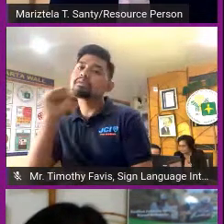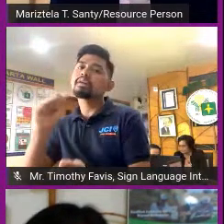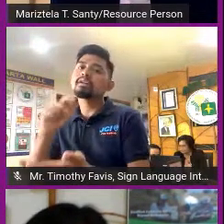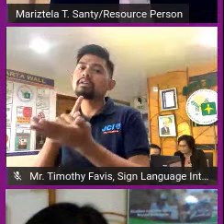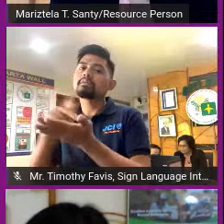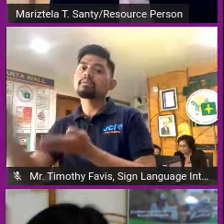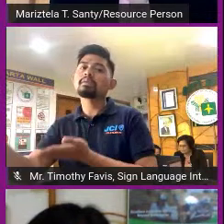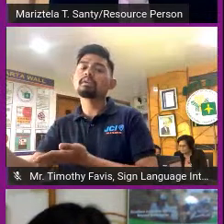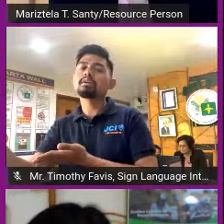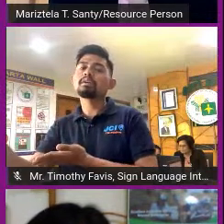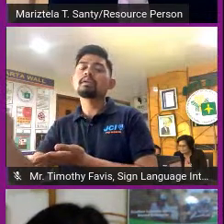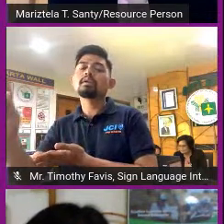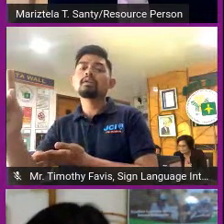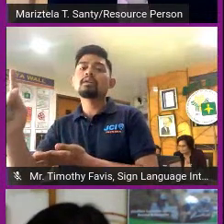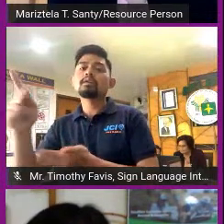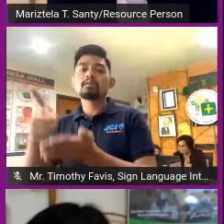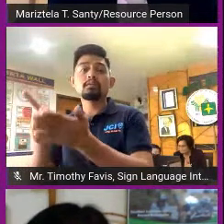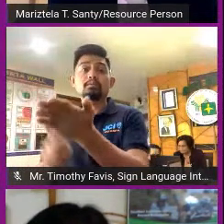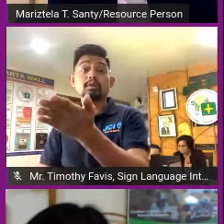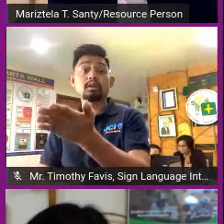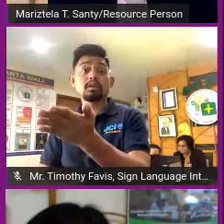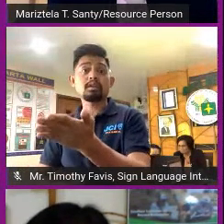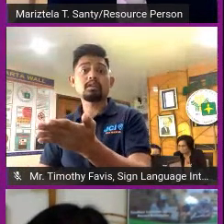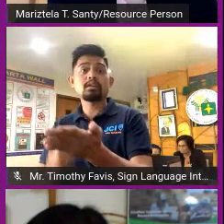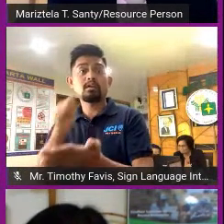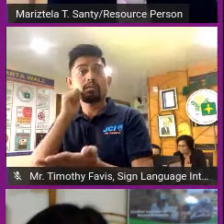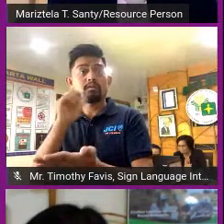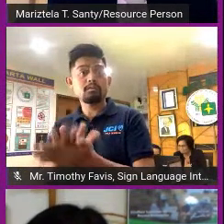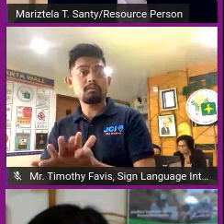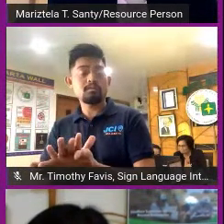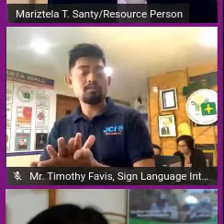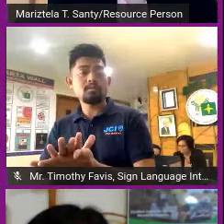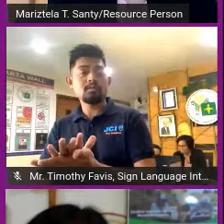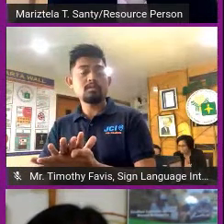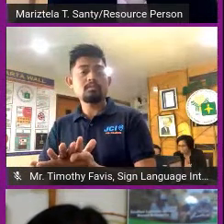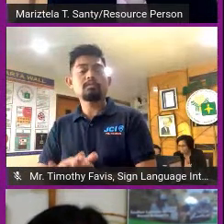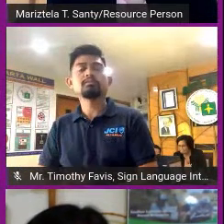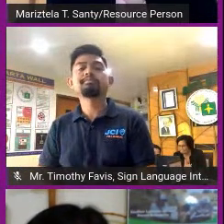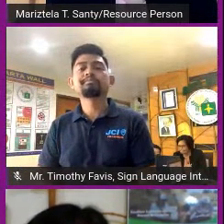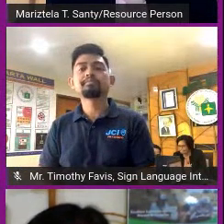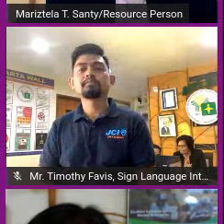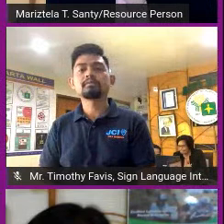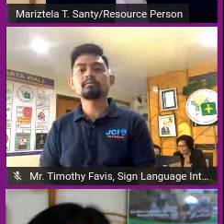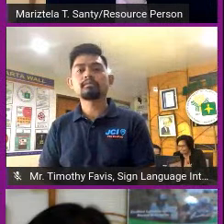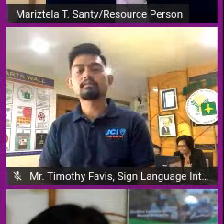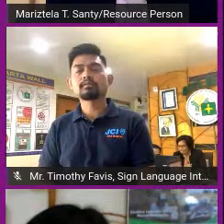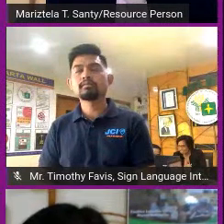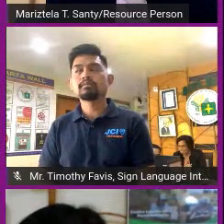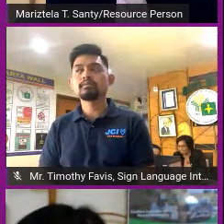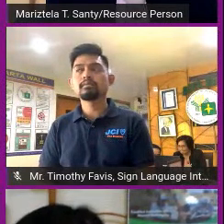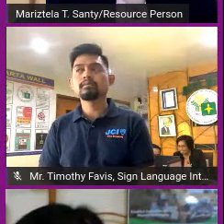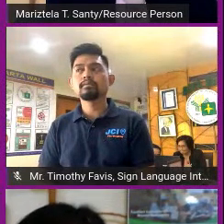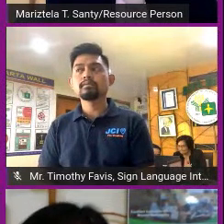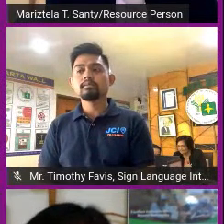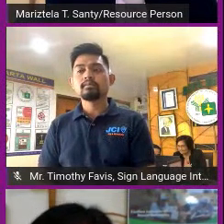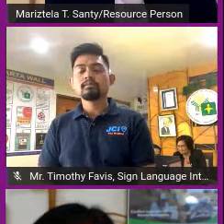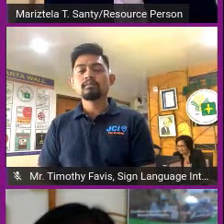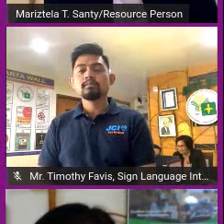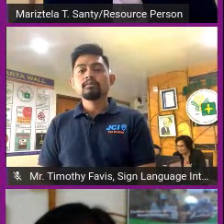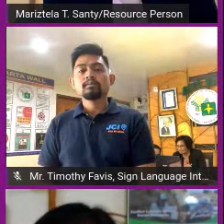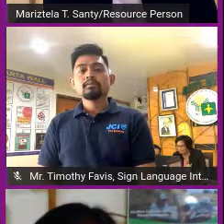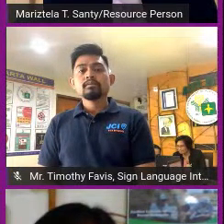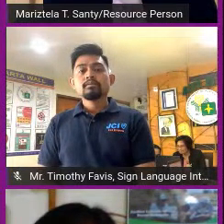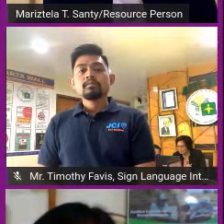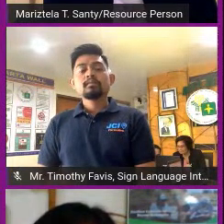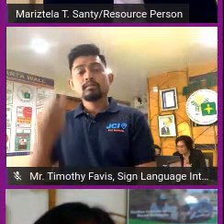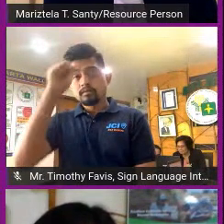on the part of the wife, female child. And galing naman kay Joey dun sa column number